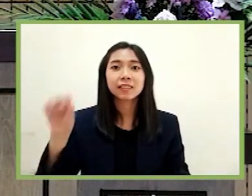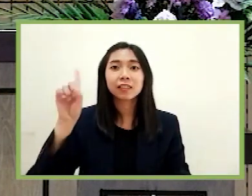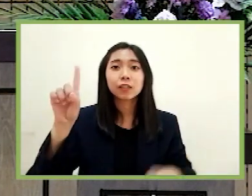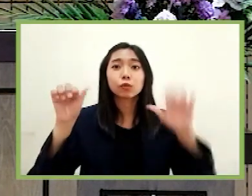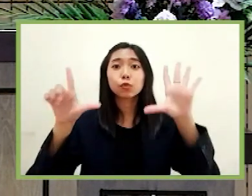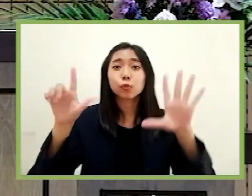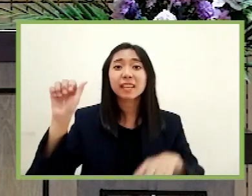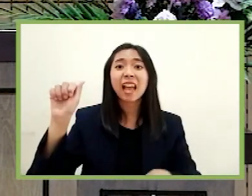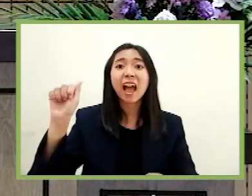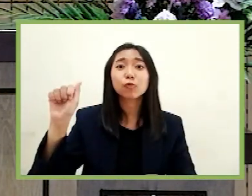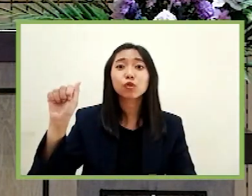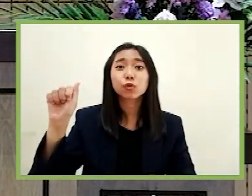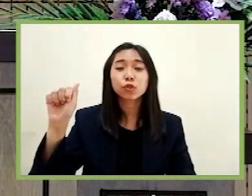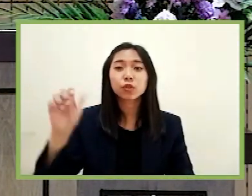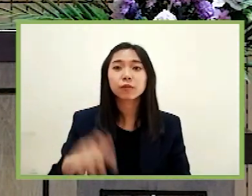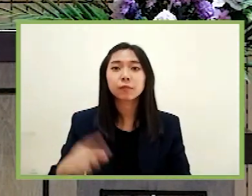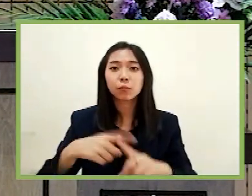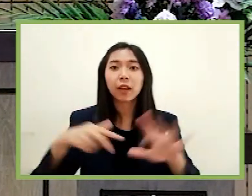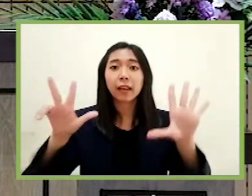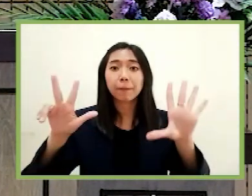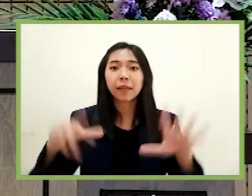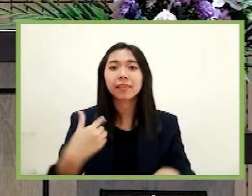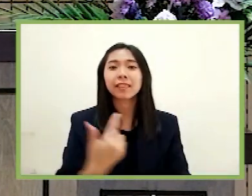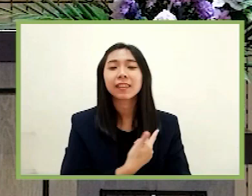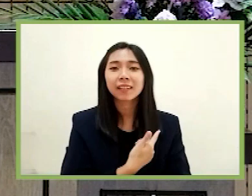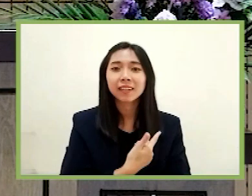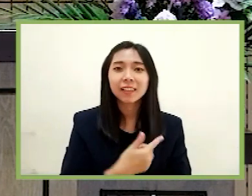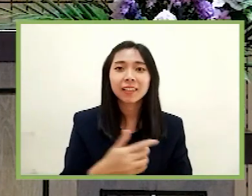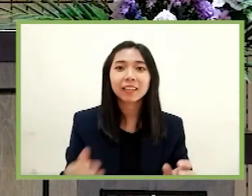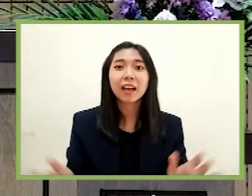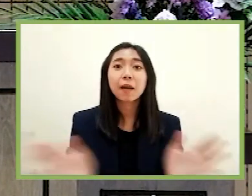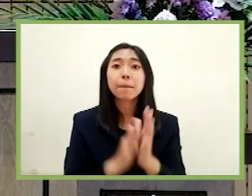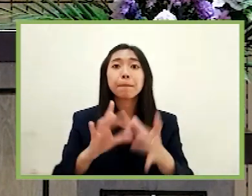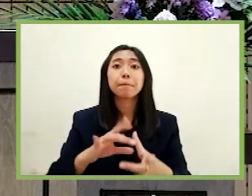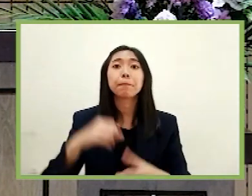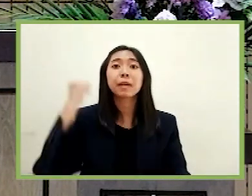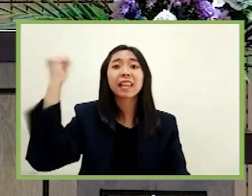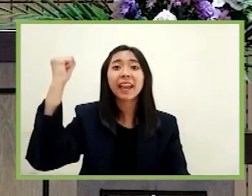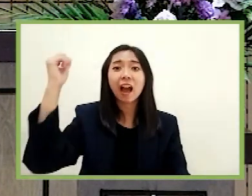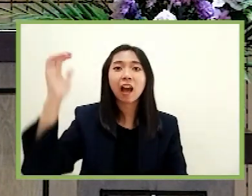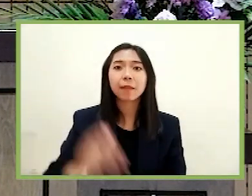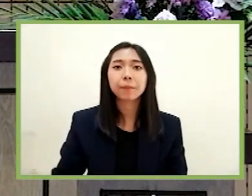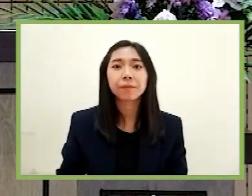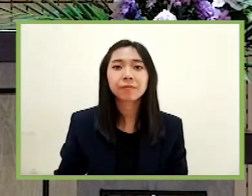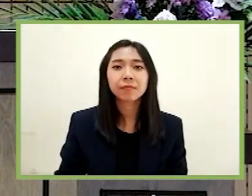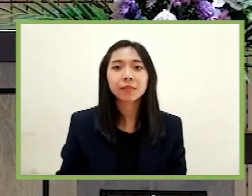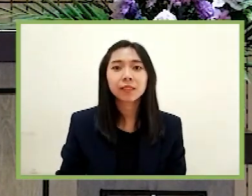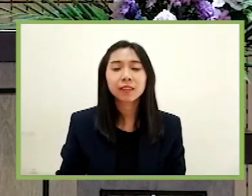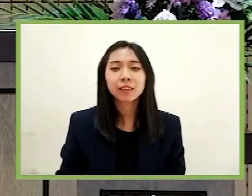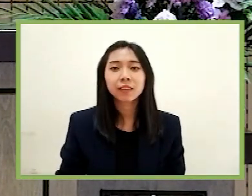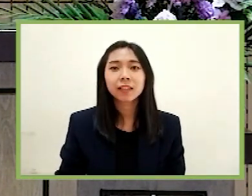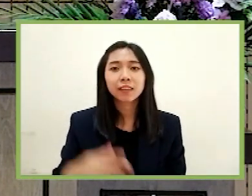hari itu kita Mengheningkan Cipta kita menginginkan cita untuk apa untuk mengenang jasa para